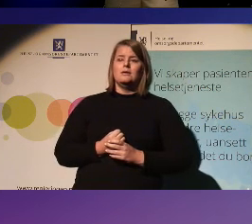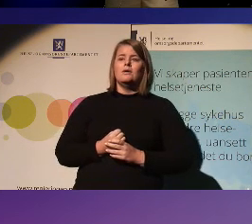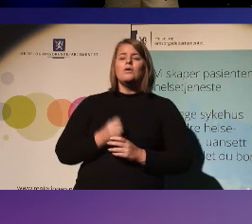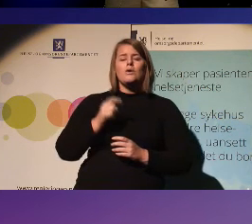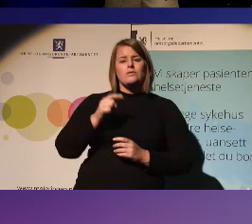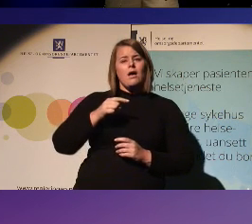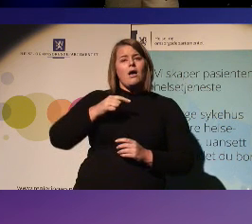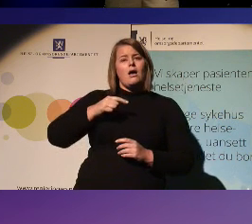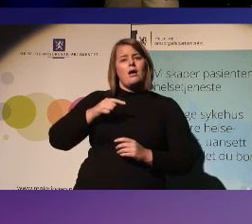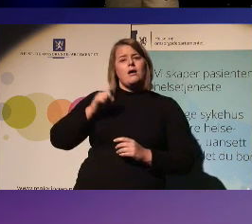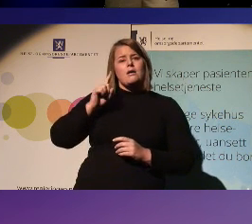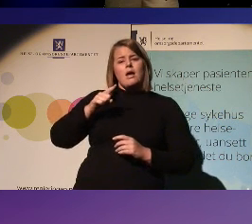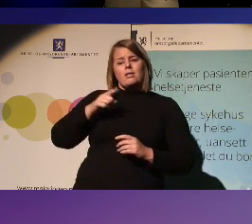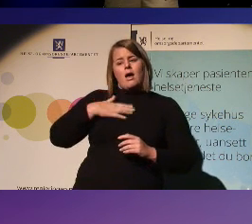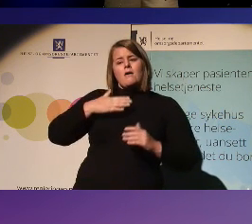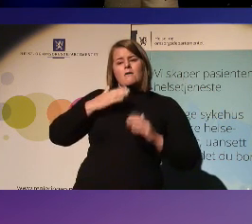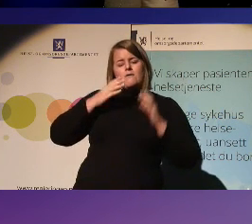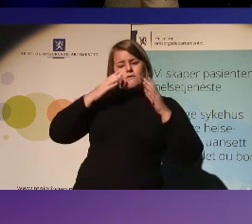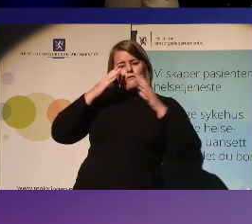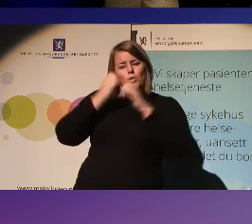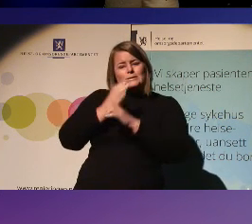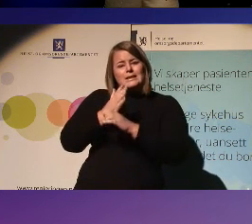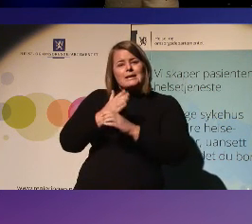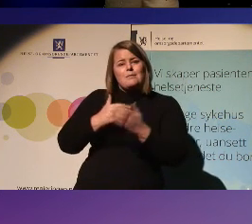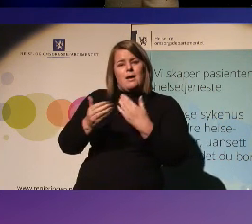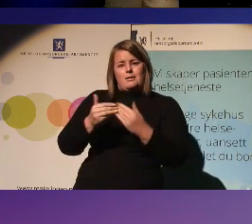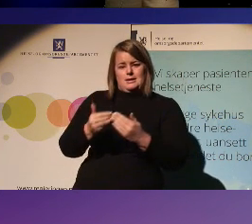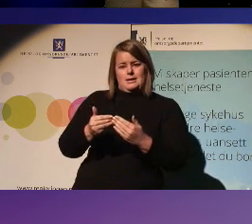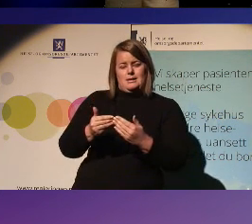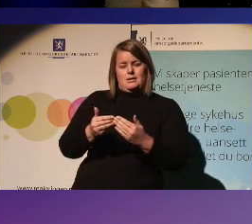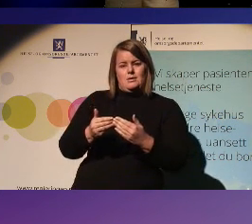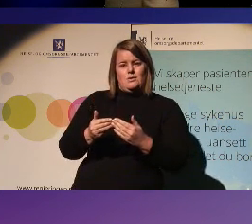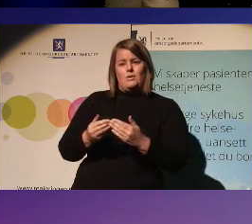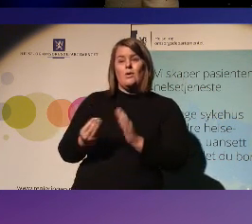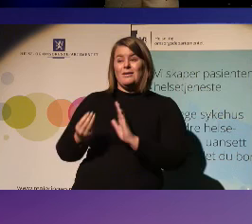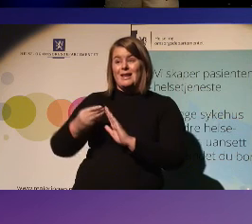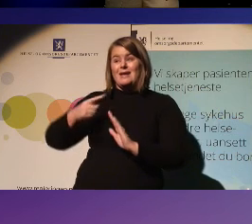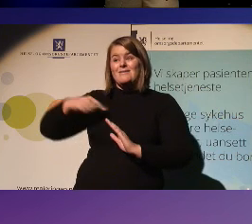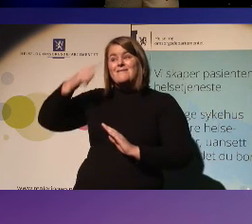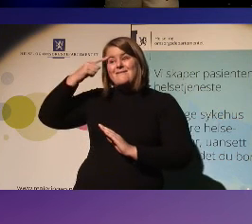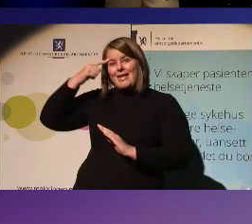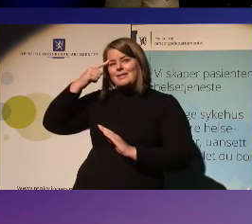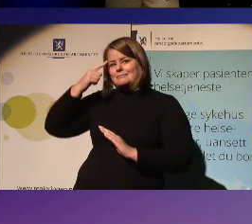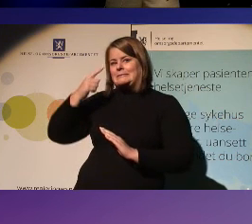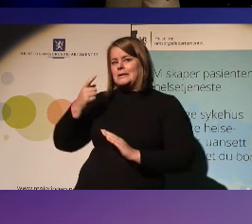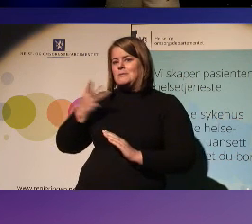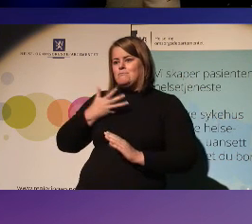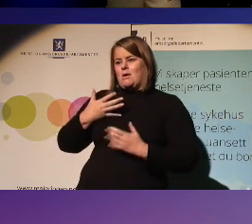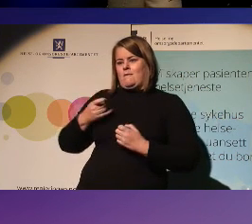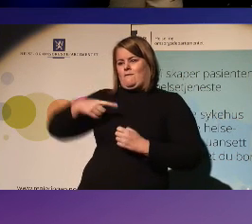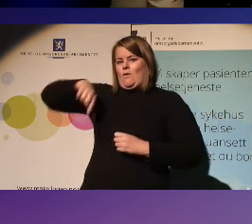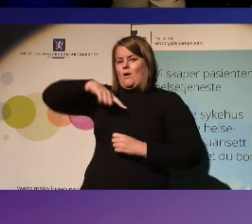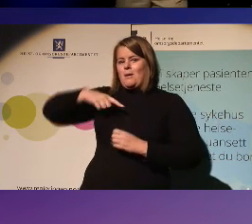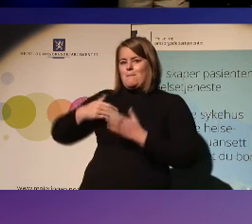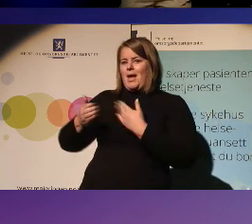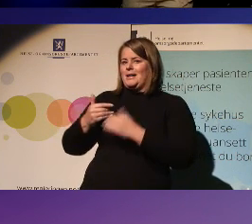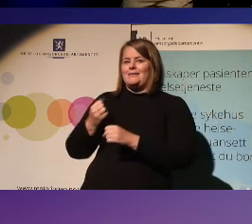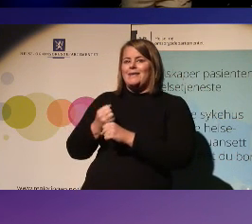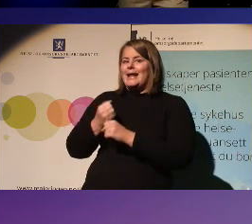fokuset på behandling. I tillegg vet vi jo det at veldig mye av det vi gjør av behandling faktisk ikke virker. Vi vet det, men vi gjør det